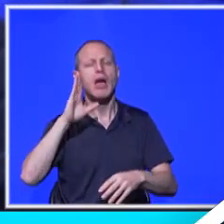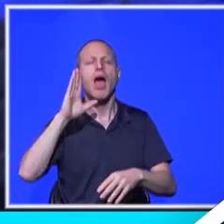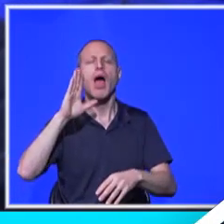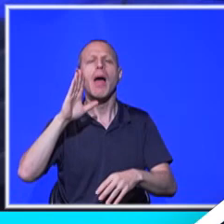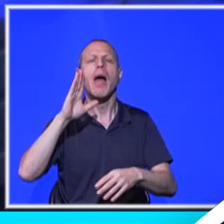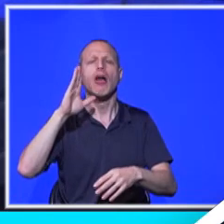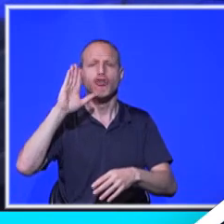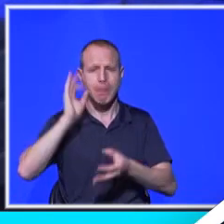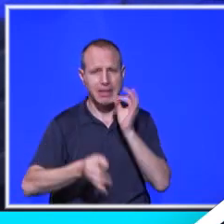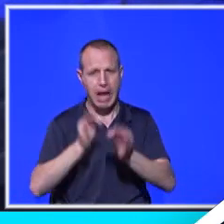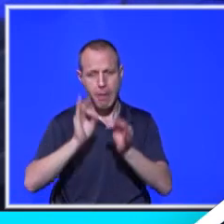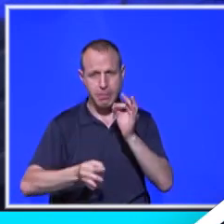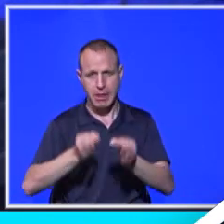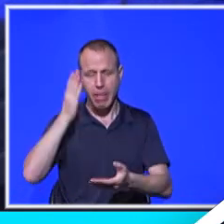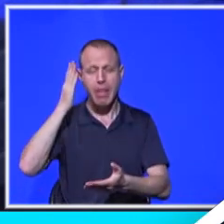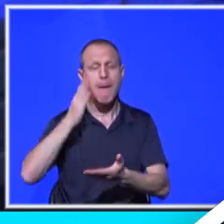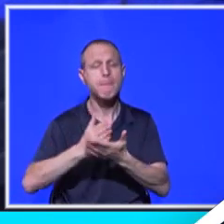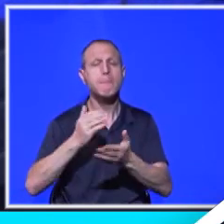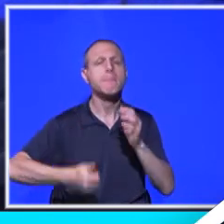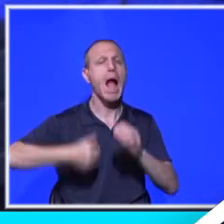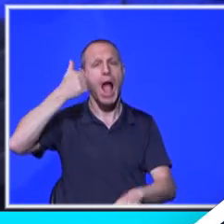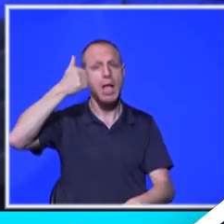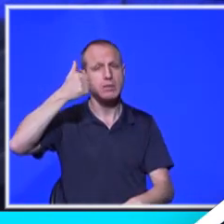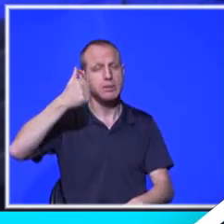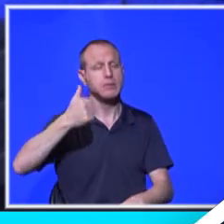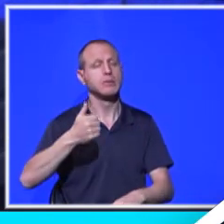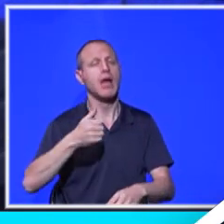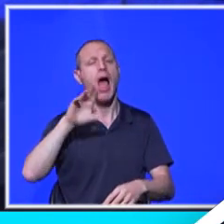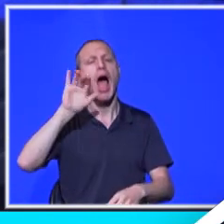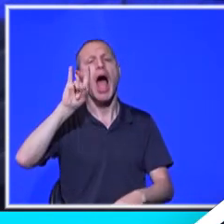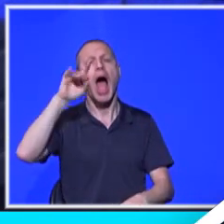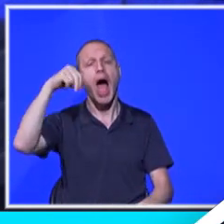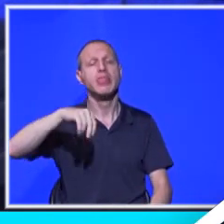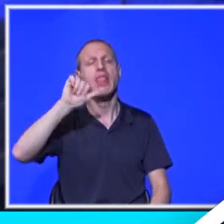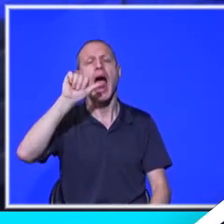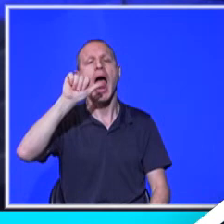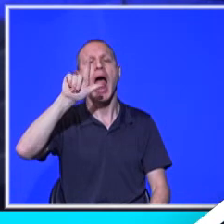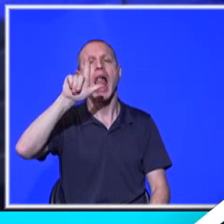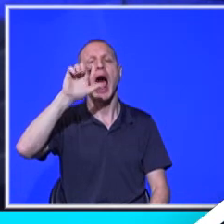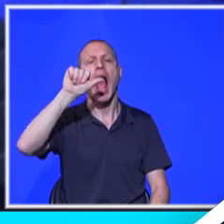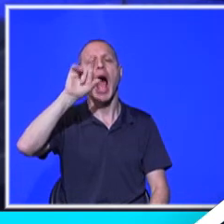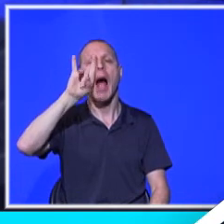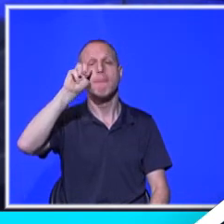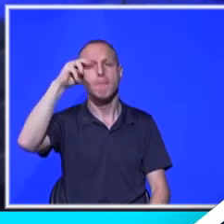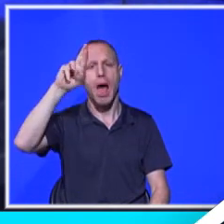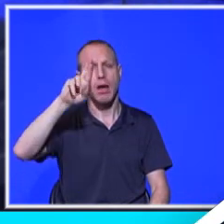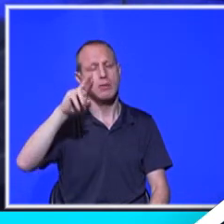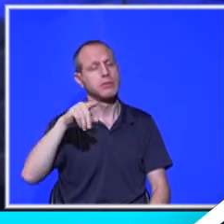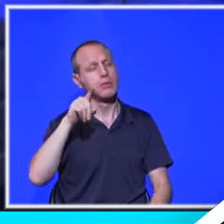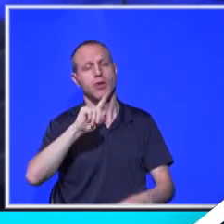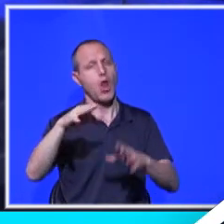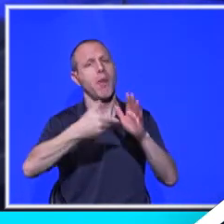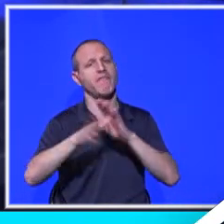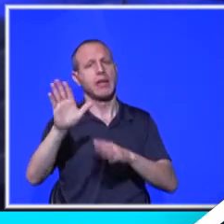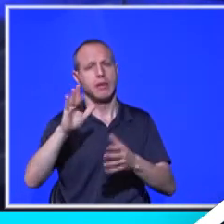אחמר, לא מפנים את המקום. מה זה בגץ החליט? מאחורי מי אנחנו מתחבא פה? אני לא אוהב את זה. אני לא אוהב את התגובות הרופסות מול עזה. זה מעצבן אותי. אני